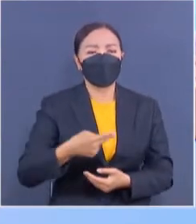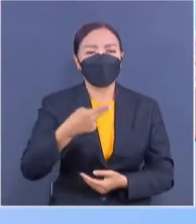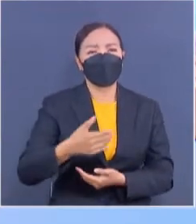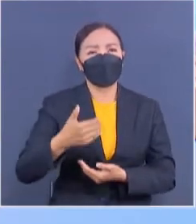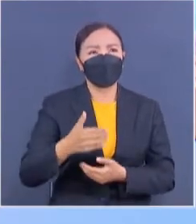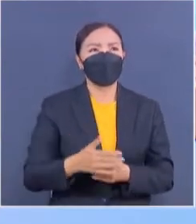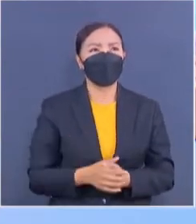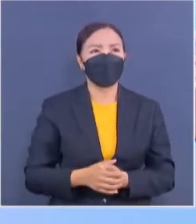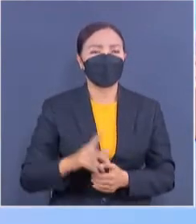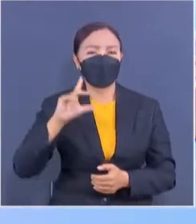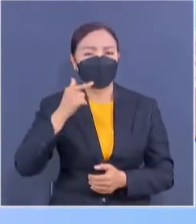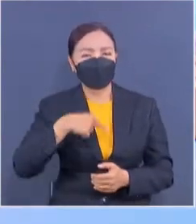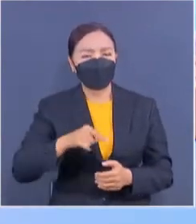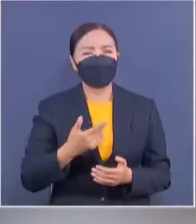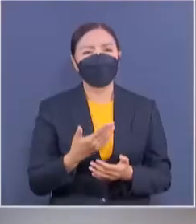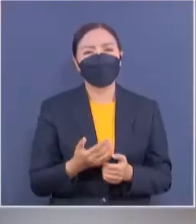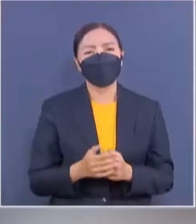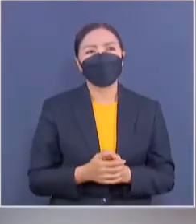งขั้นไปบนเลยทีเดียวค่ะ